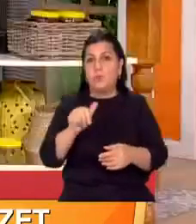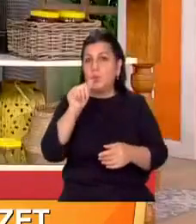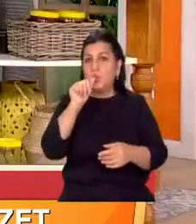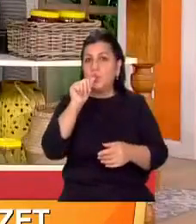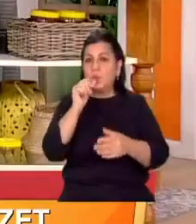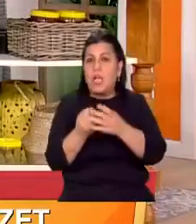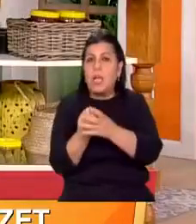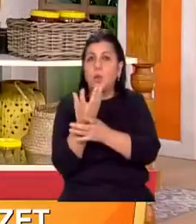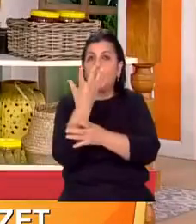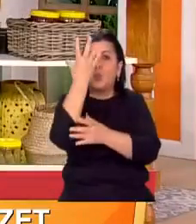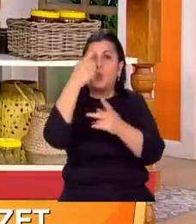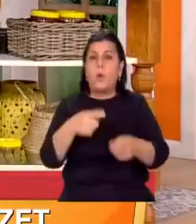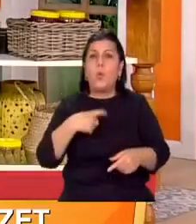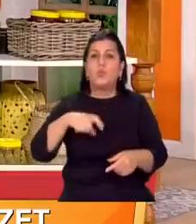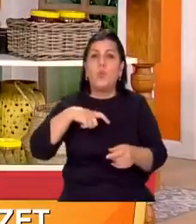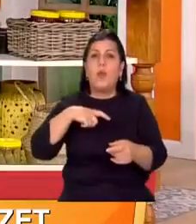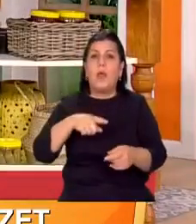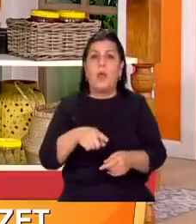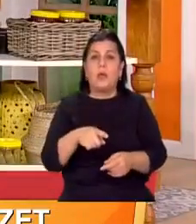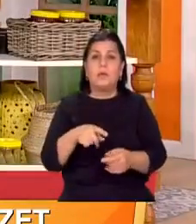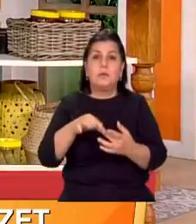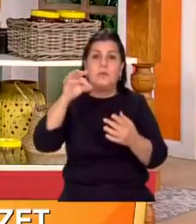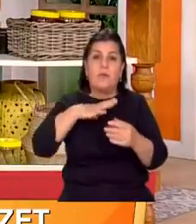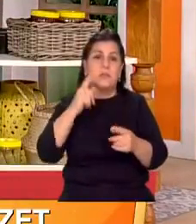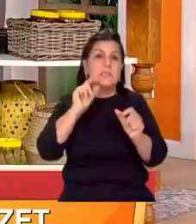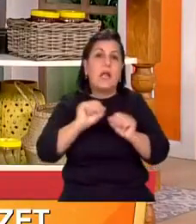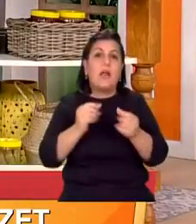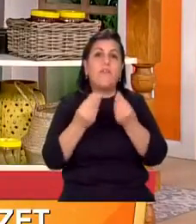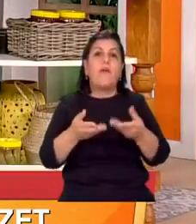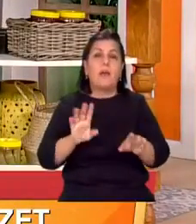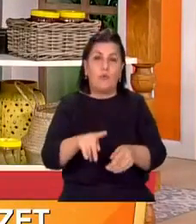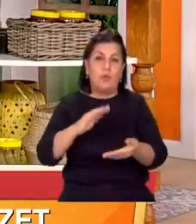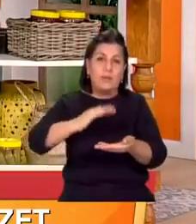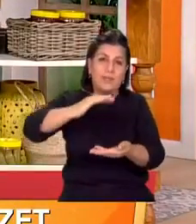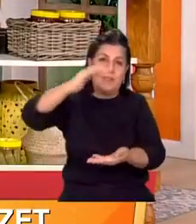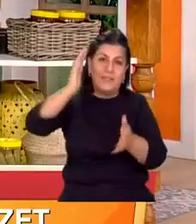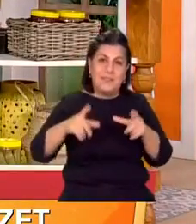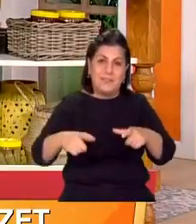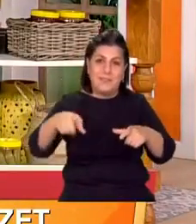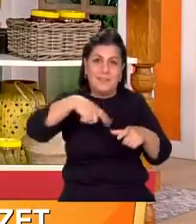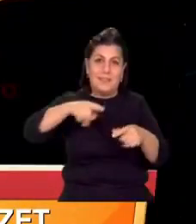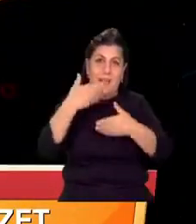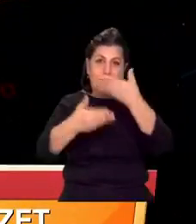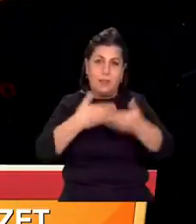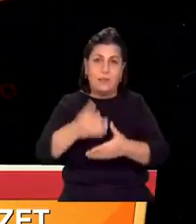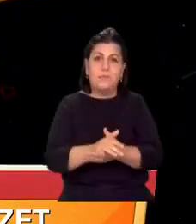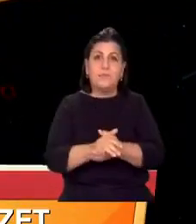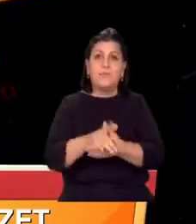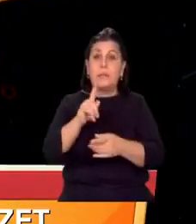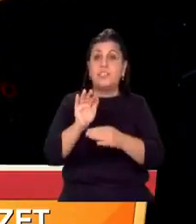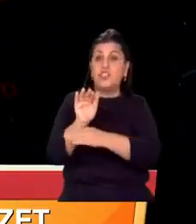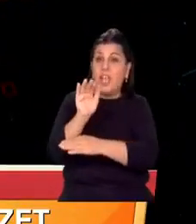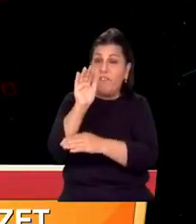suda yetişiyor sağlıklar günü aynı zarar verme bu şekilde bunları diziyoruz bir Şefin bir